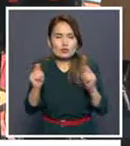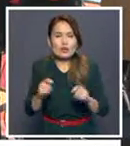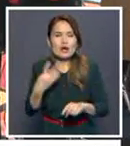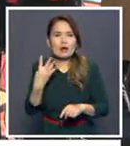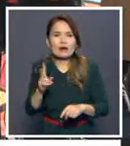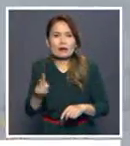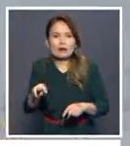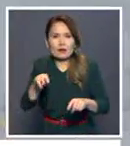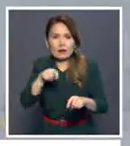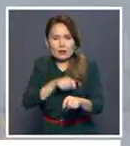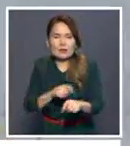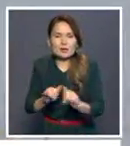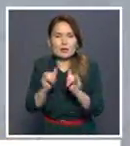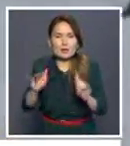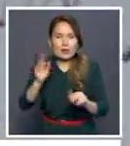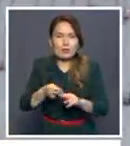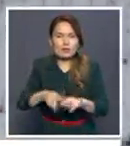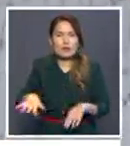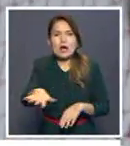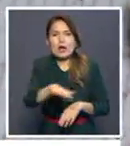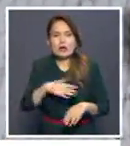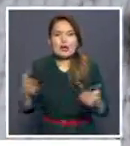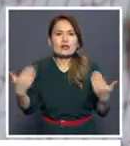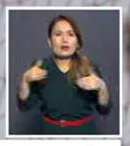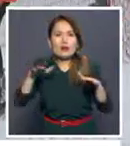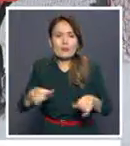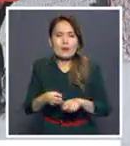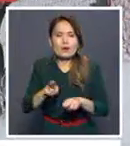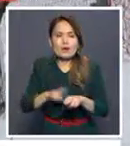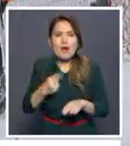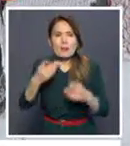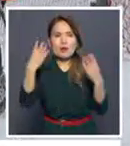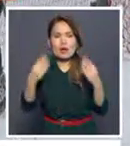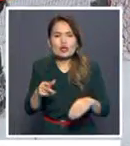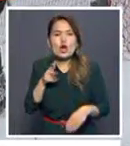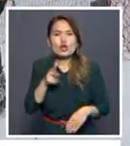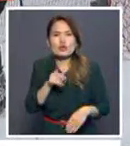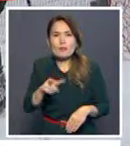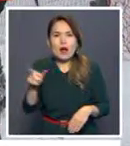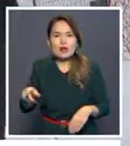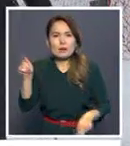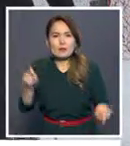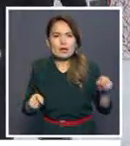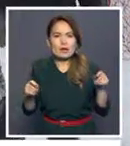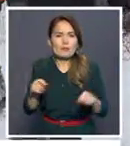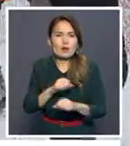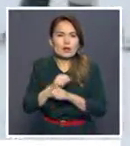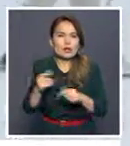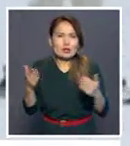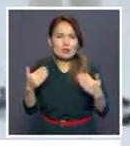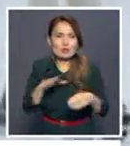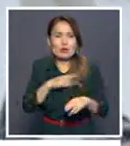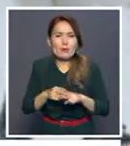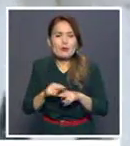отырмыз. Ой-Қарағай шатқалындағы демалыс орнына алғашқы күннің өзінде 3000-нан астам адам келді. Олардың арасында шетелден